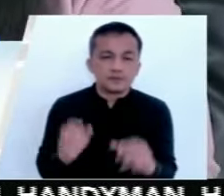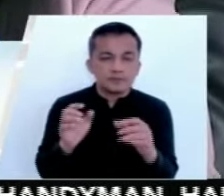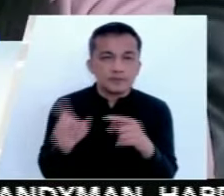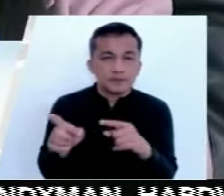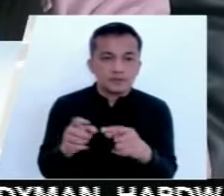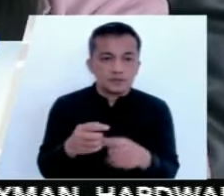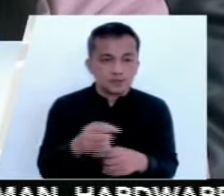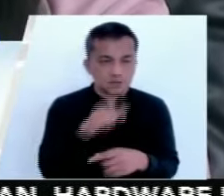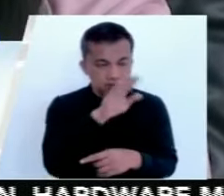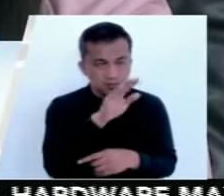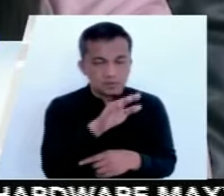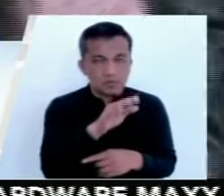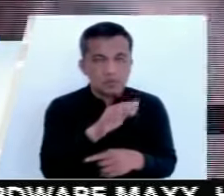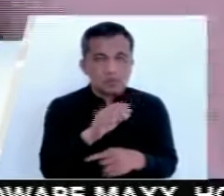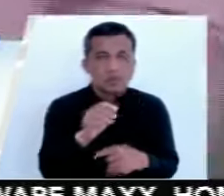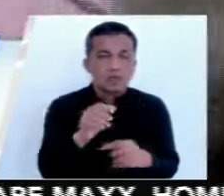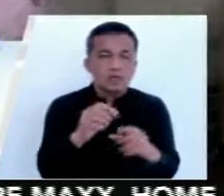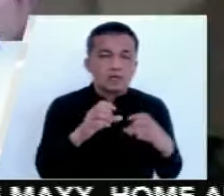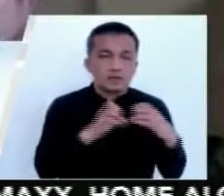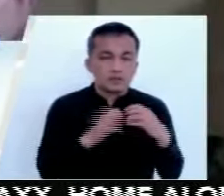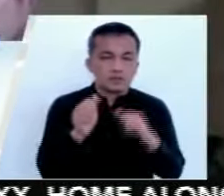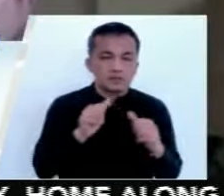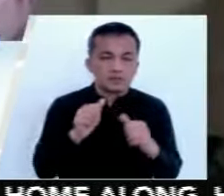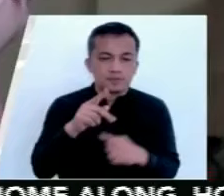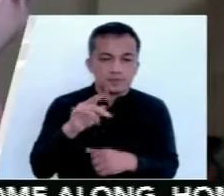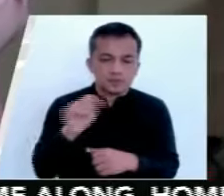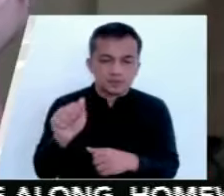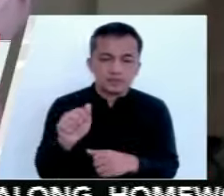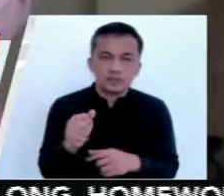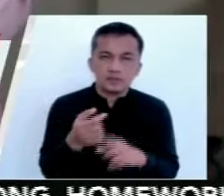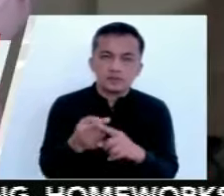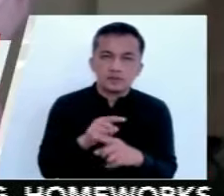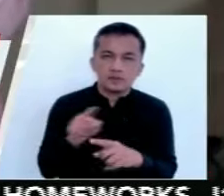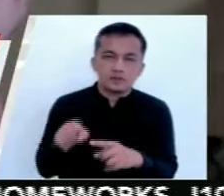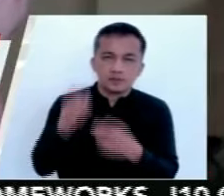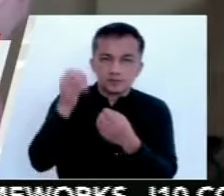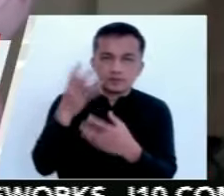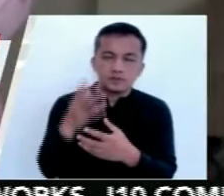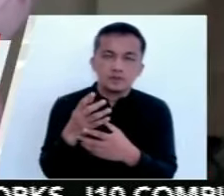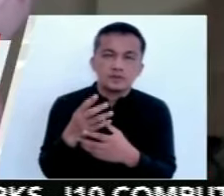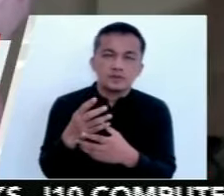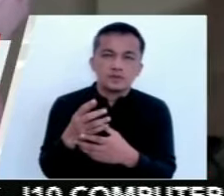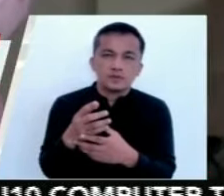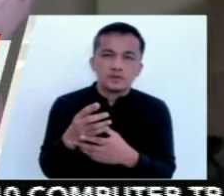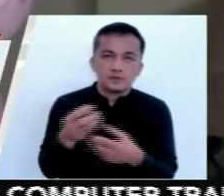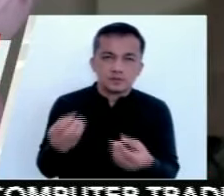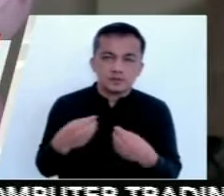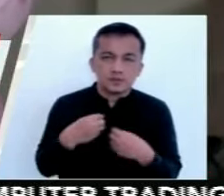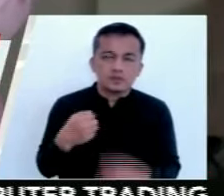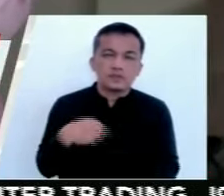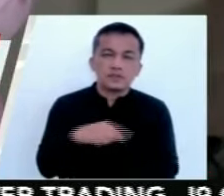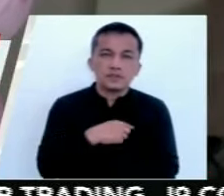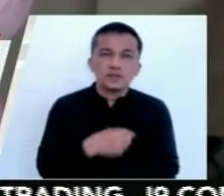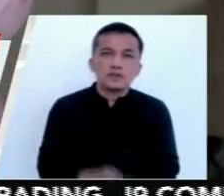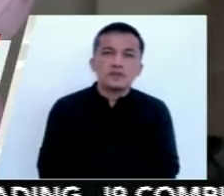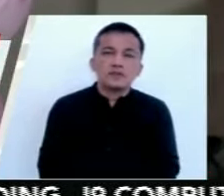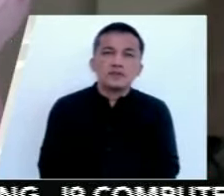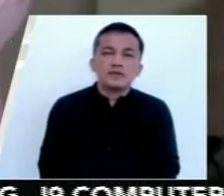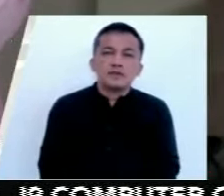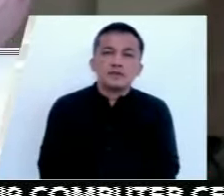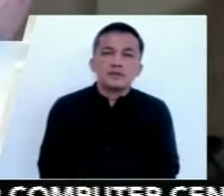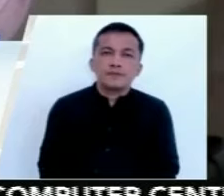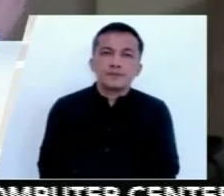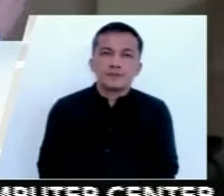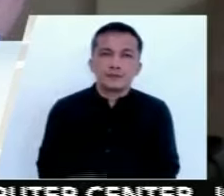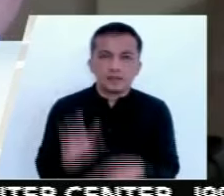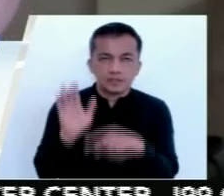sa Philippine Statistics Authority. Based po dun sa information na i-provide po sa amin, ay negative